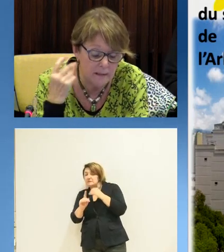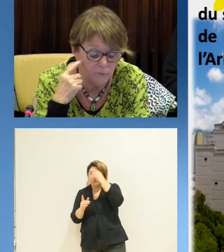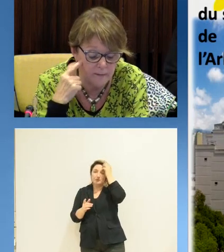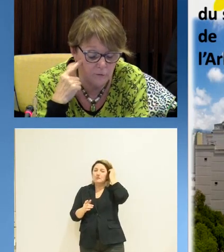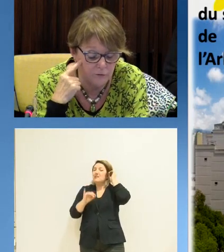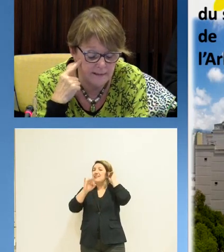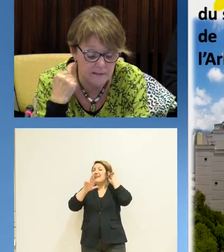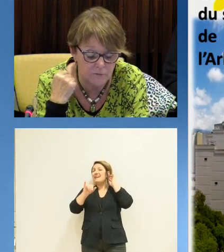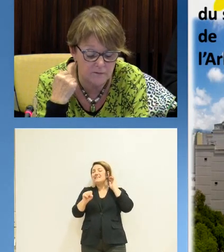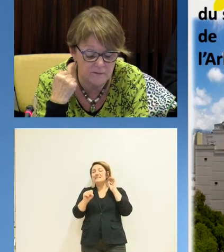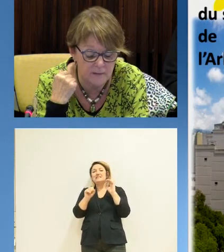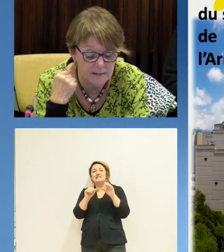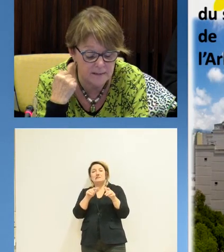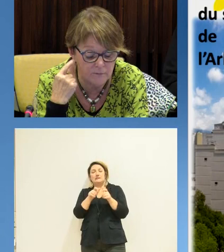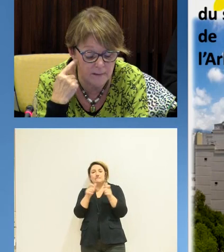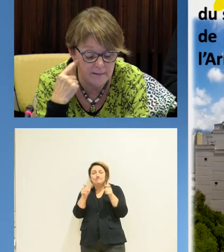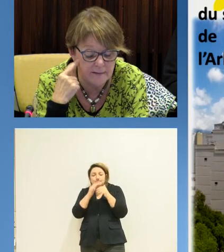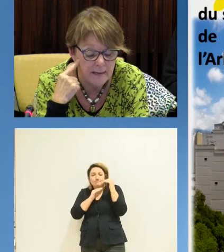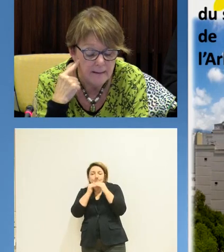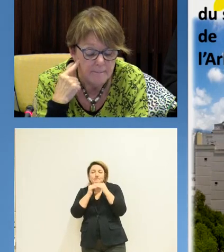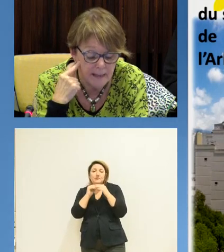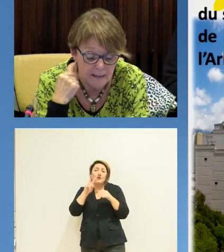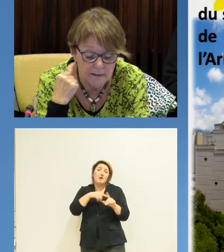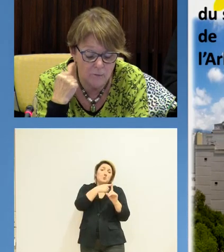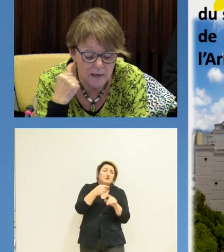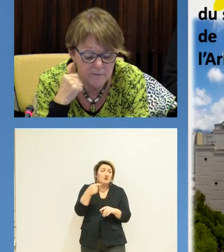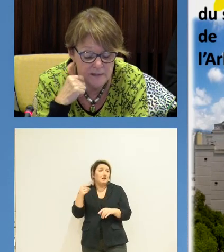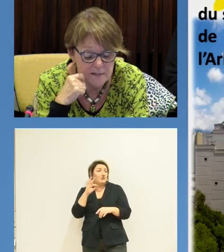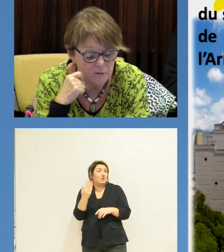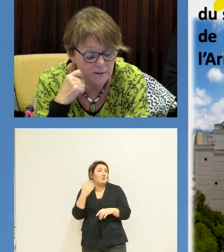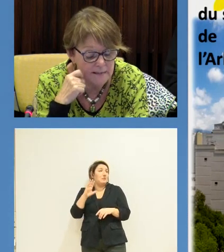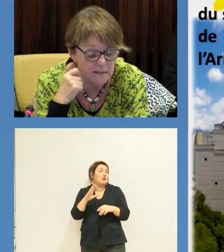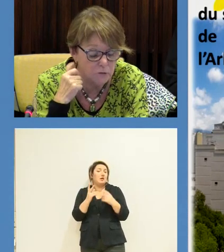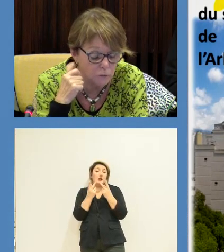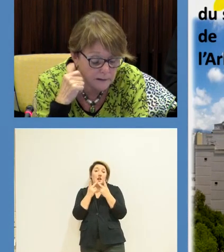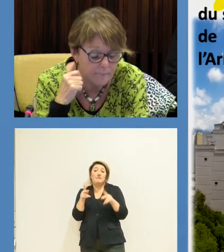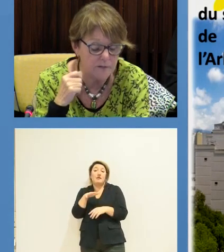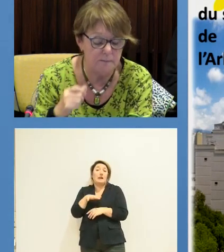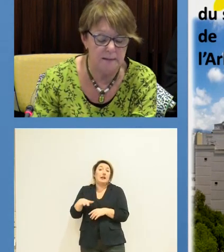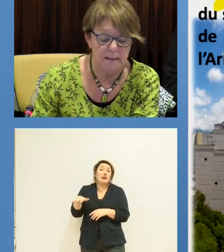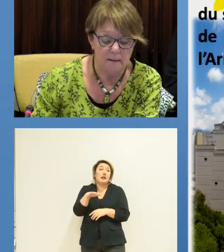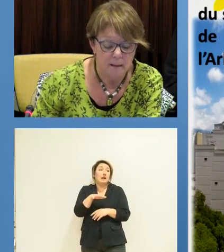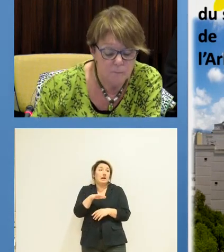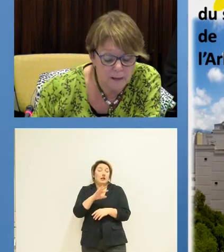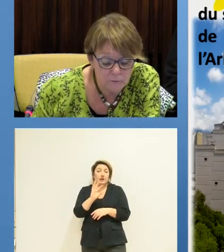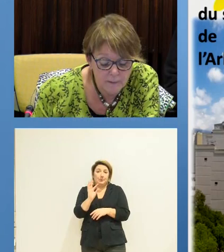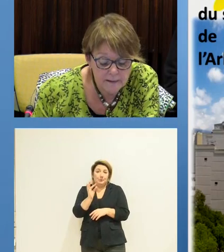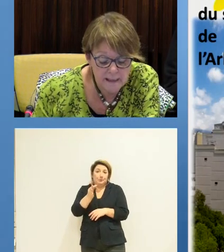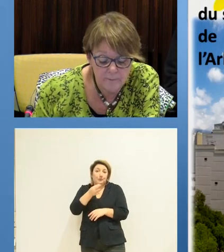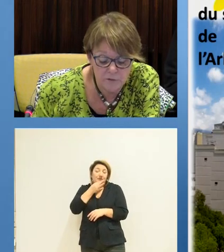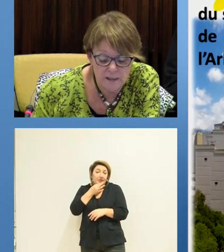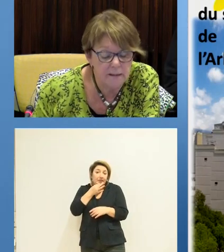il faut bien reconnaître ses forces et ses faiblesses mais néanmoins la ville se donne ainsi toutes les possibilités pour